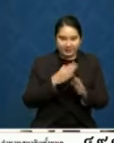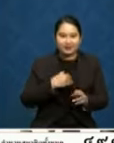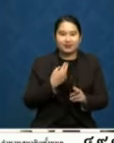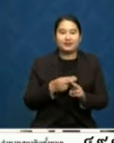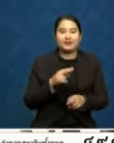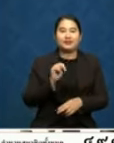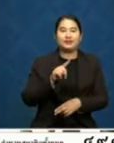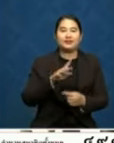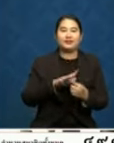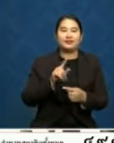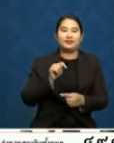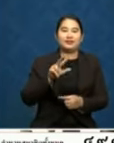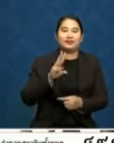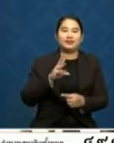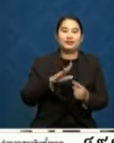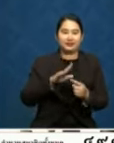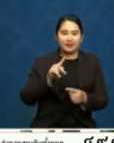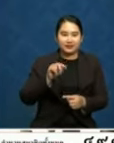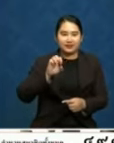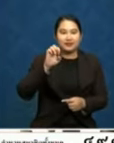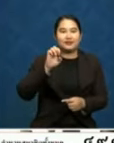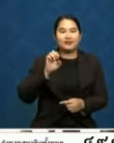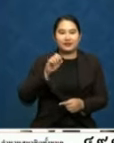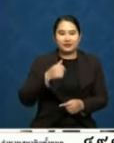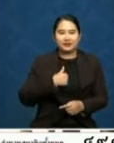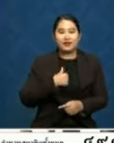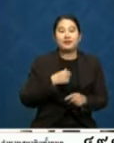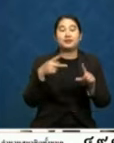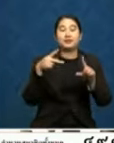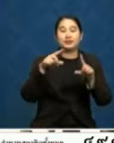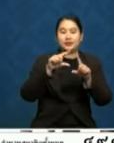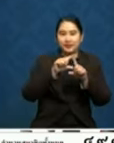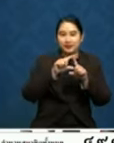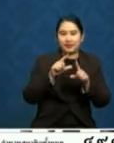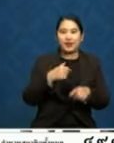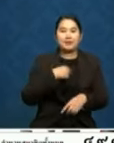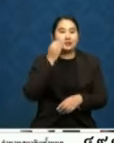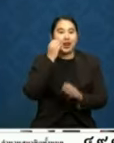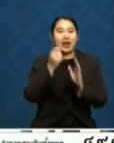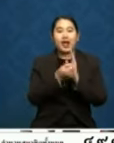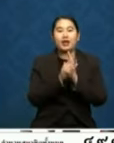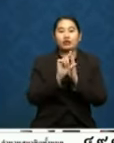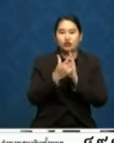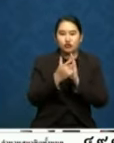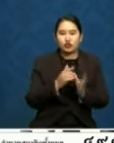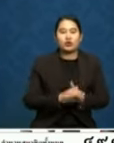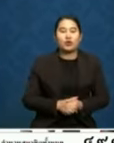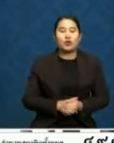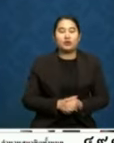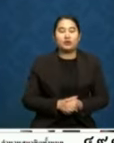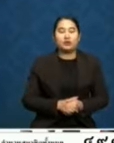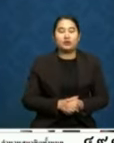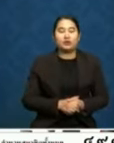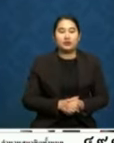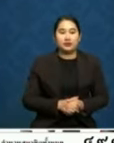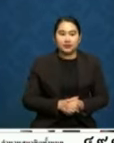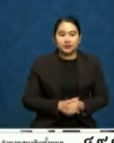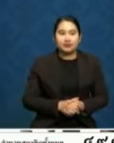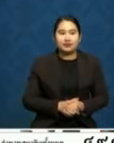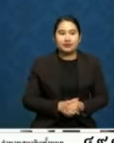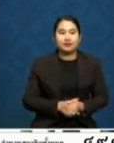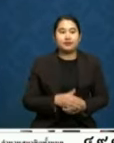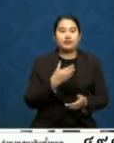ผู้แทนราษฎรแบบบัญชีรายชื่อพรรคประชาชนคนจังหวัดอ่างทองครับ ท่านประธานครับผมเป็นผู้